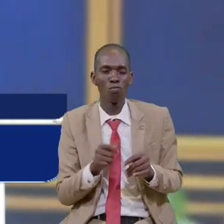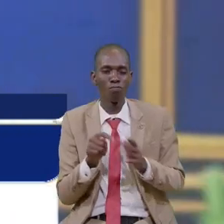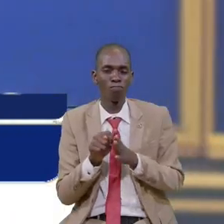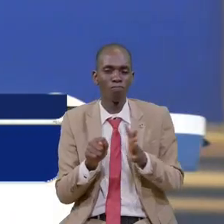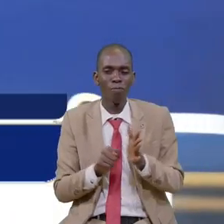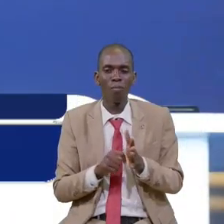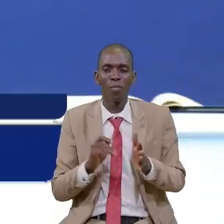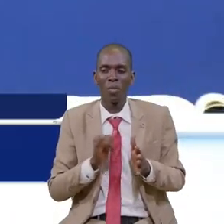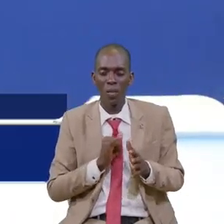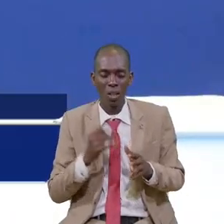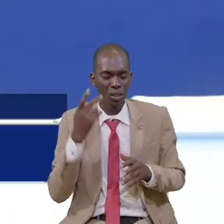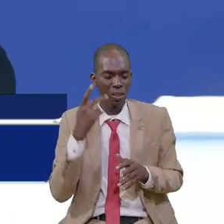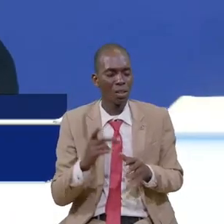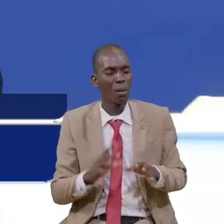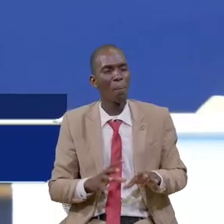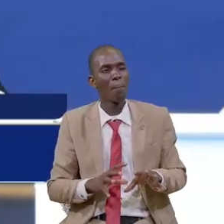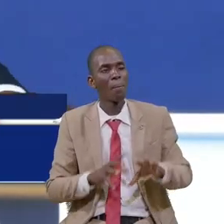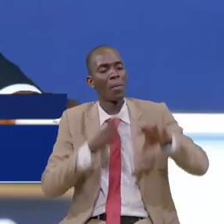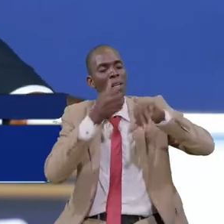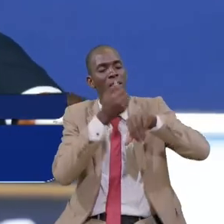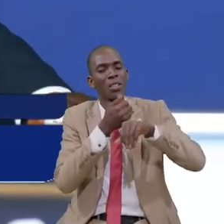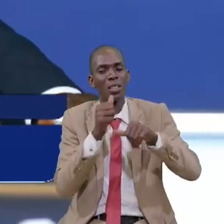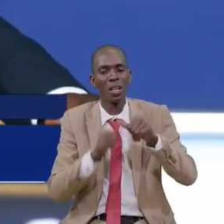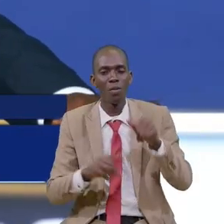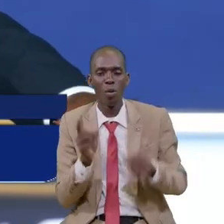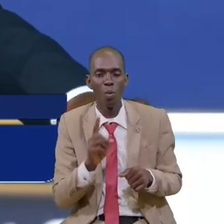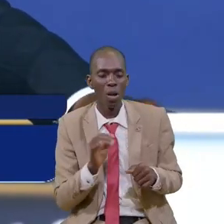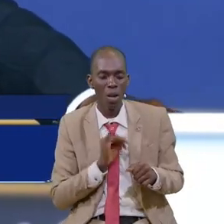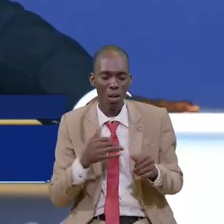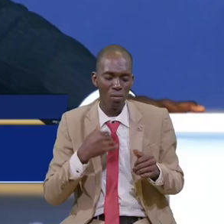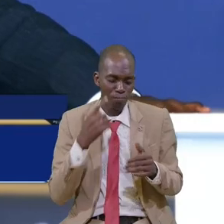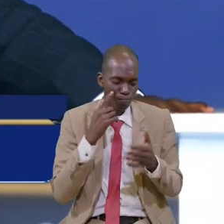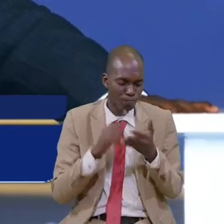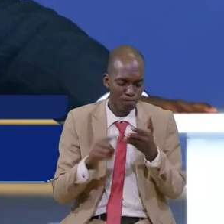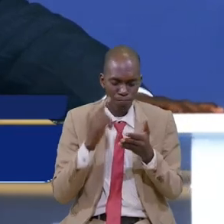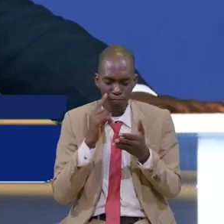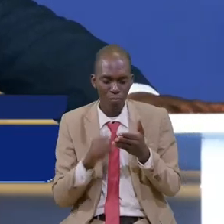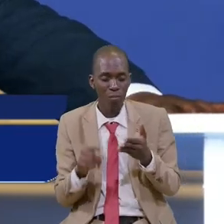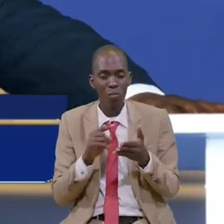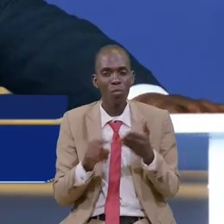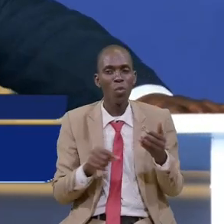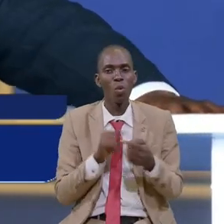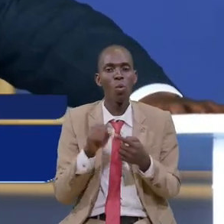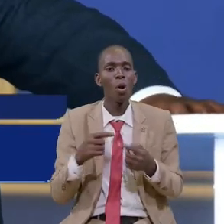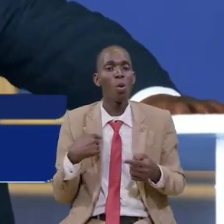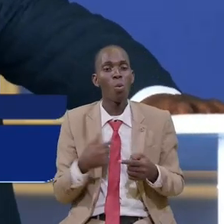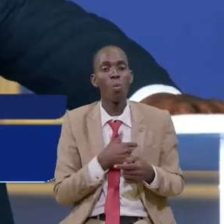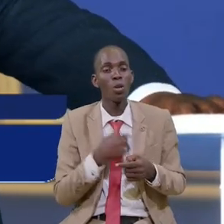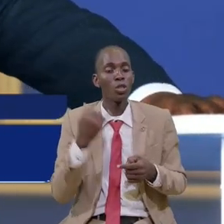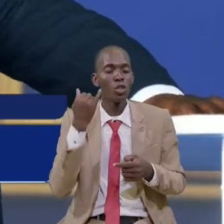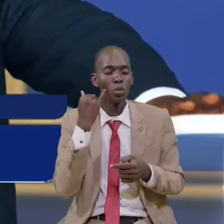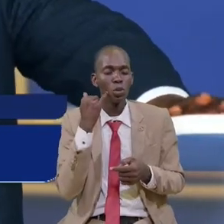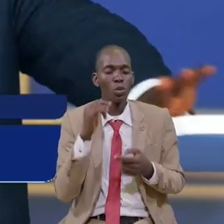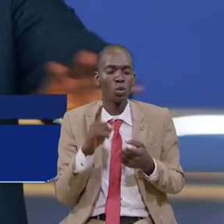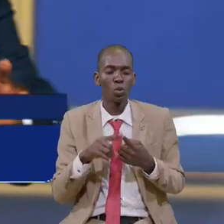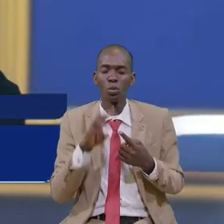découvert que nous pouvons, au lieu de pleurer, au lieu de